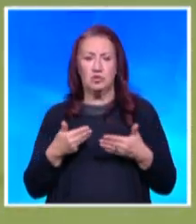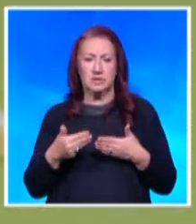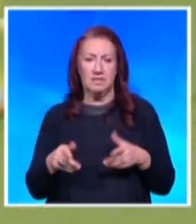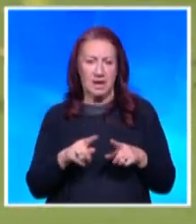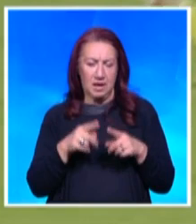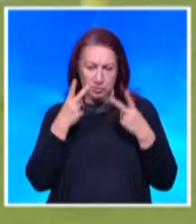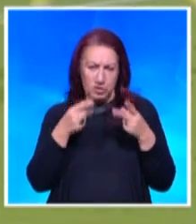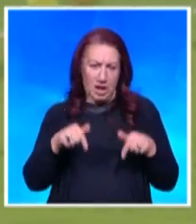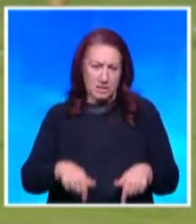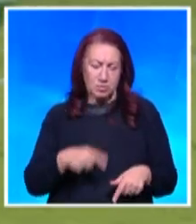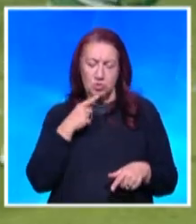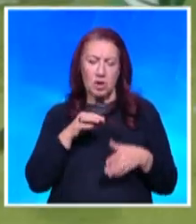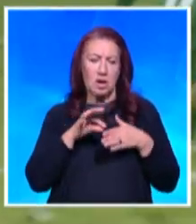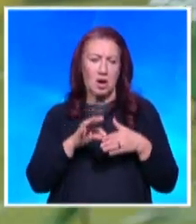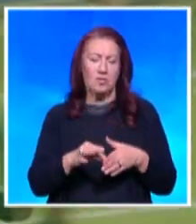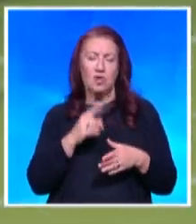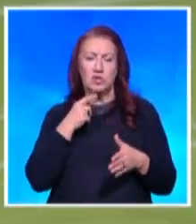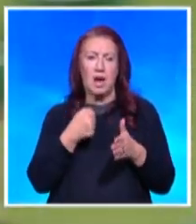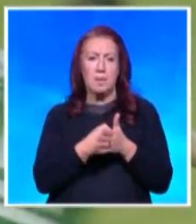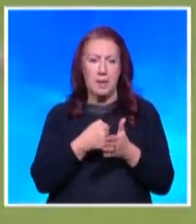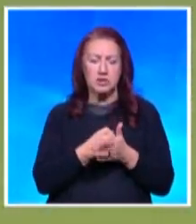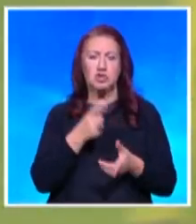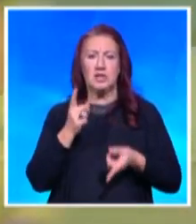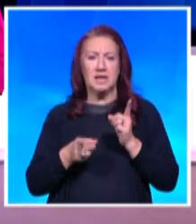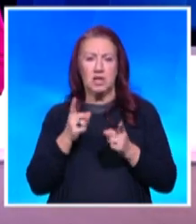тук и ръководя мачовете и тренировките на Хевер.